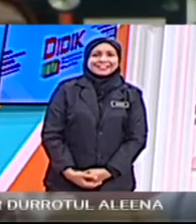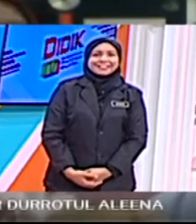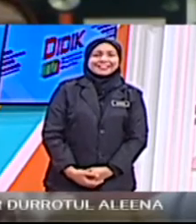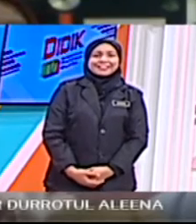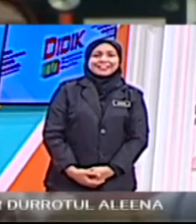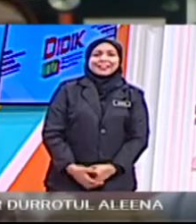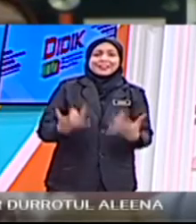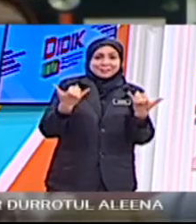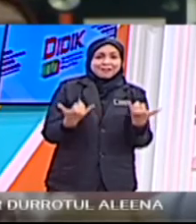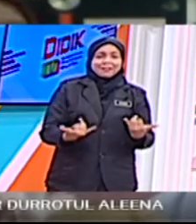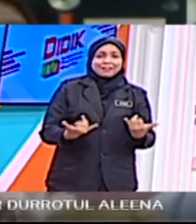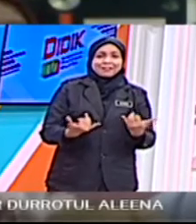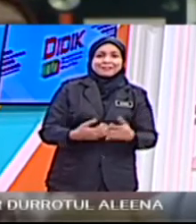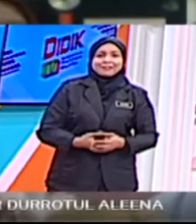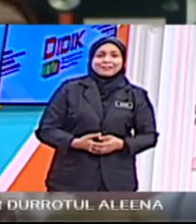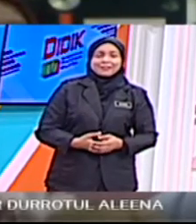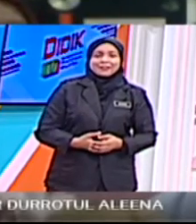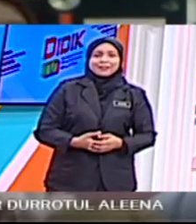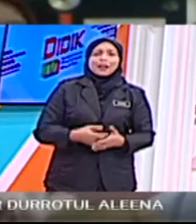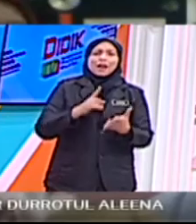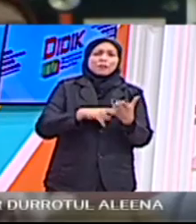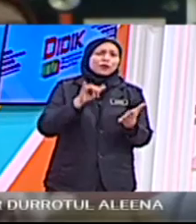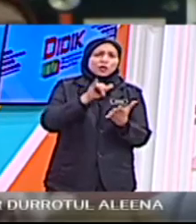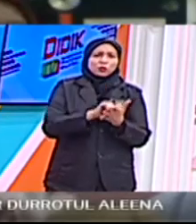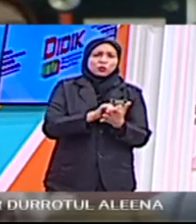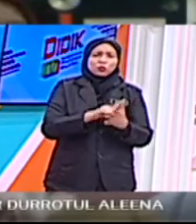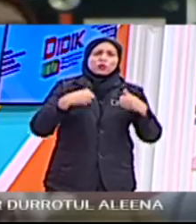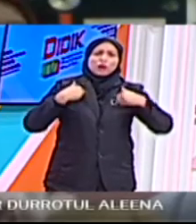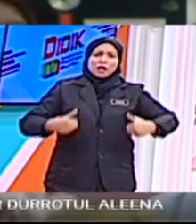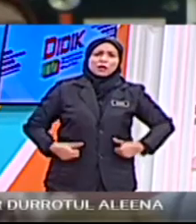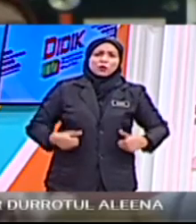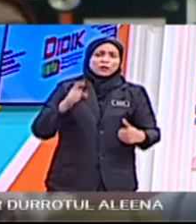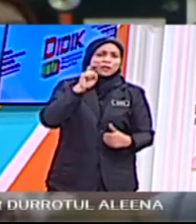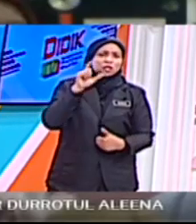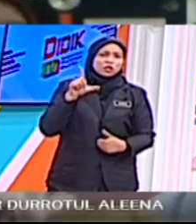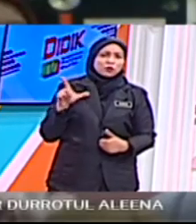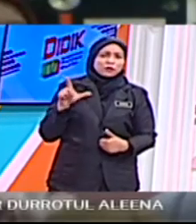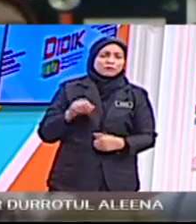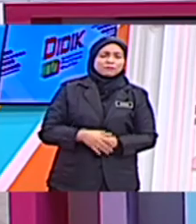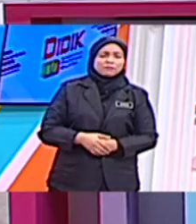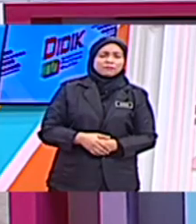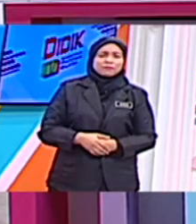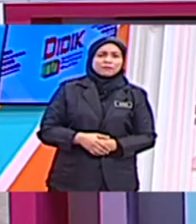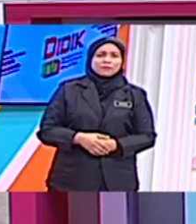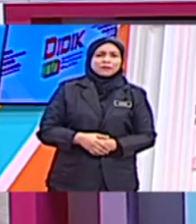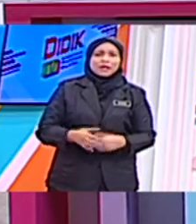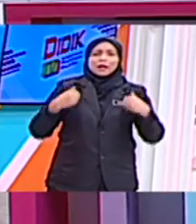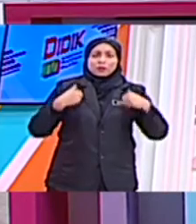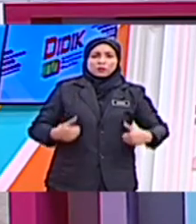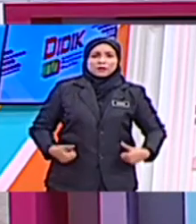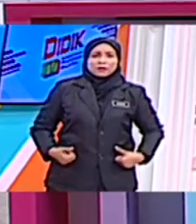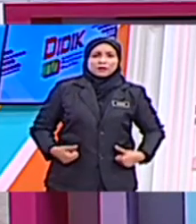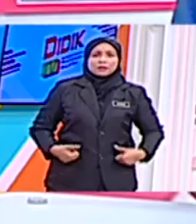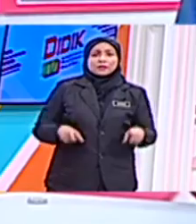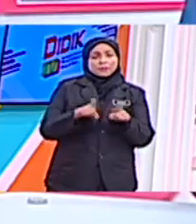Lambai-lambai. Okey, sekarang ni cikgu, saya nak tanyalah. Apa itu anggota seksual yang dimaksudkan tadi tu cikgu? Okey, anggota seksual ialah seperti